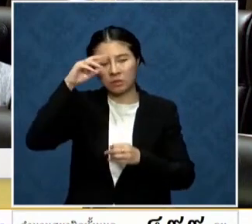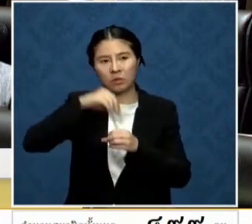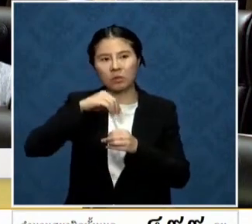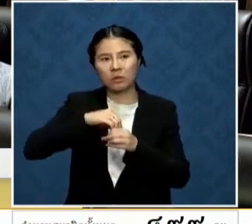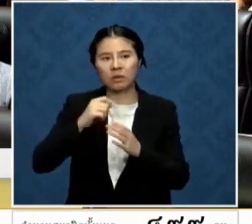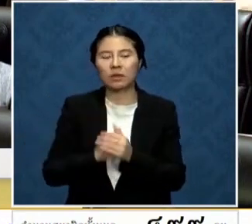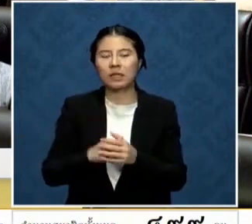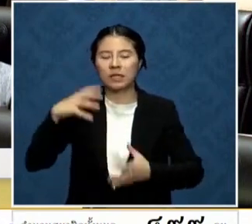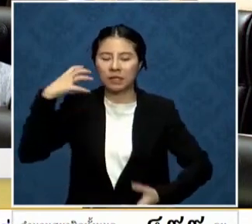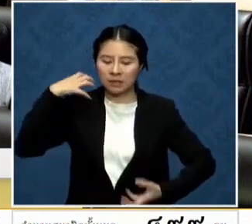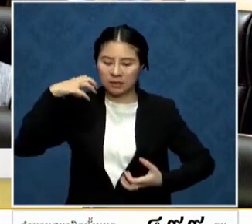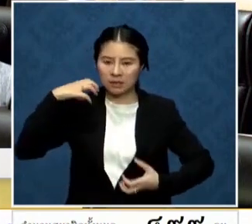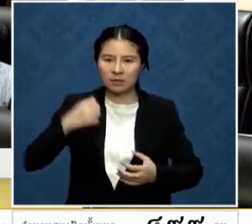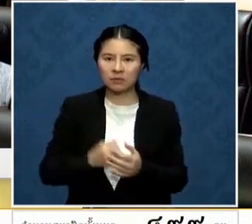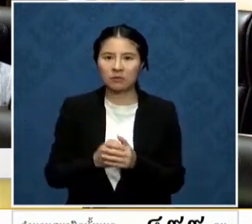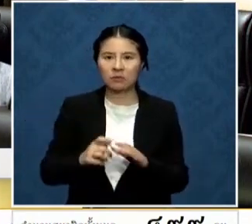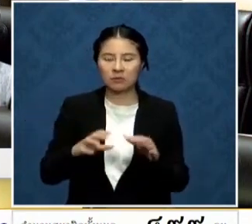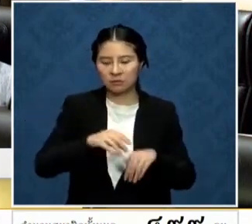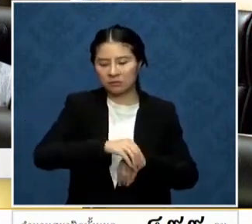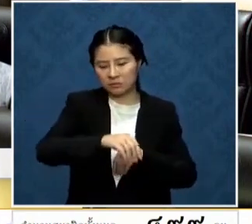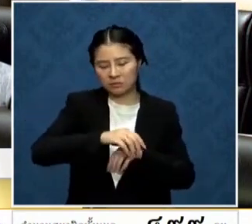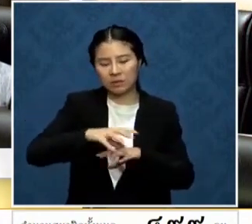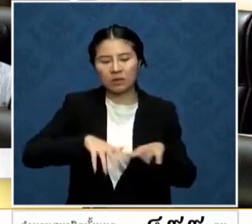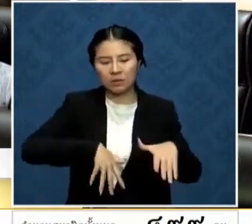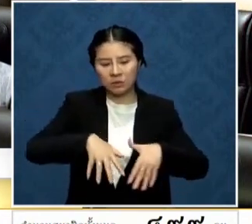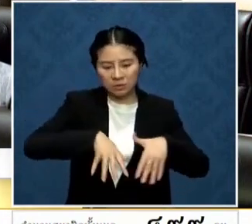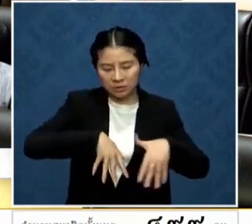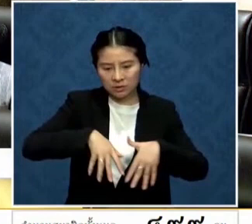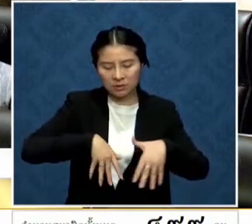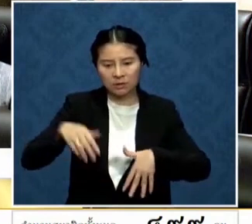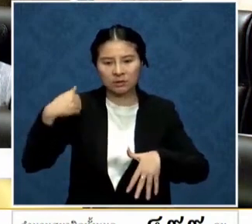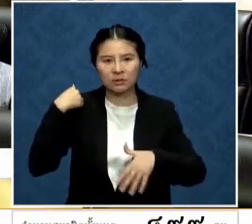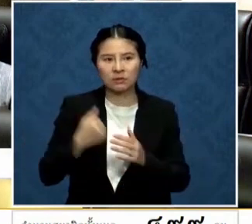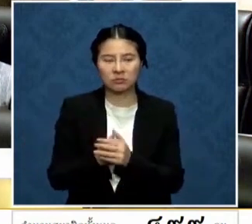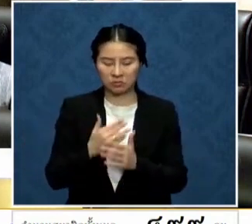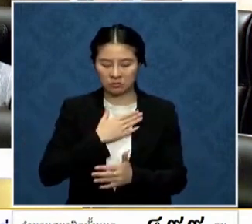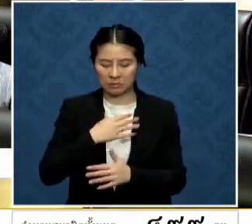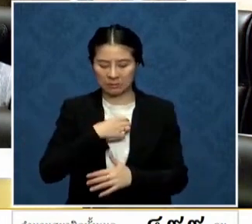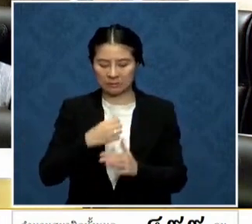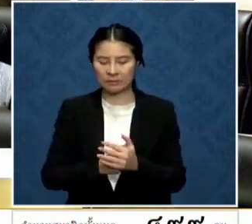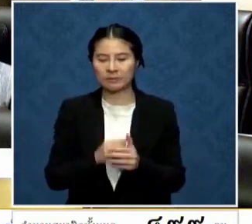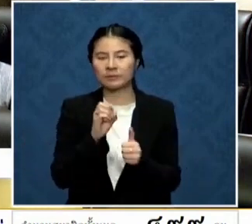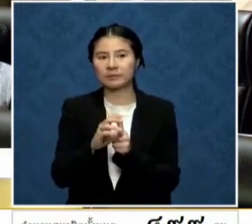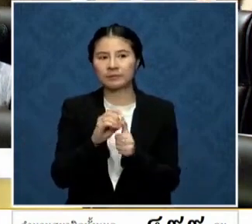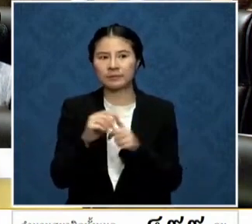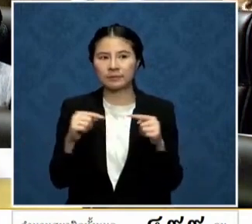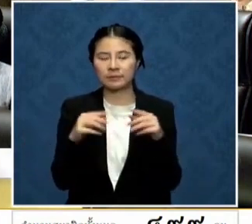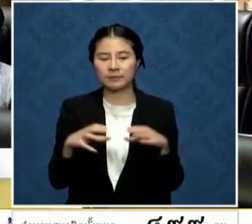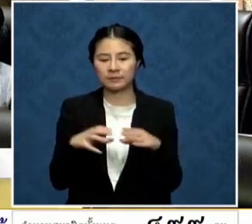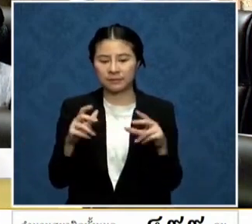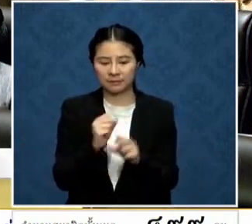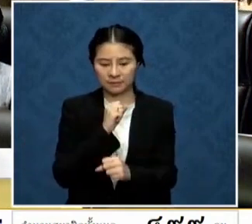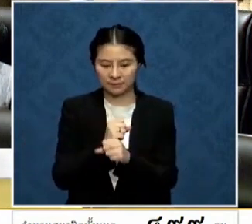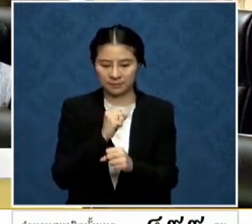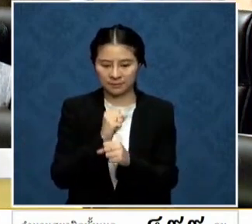อยู่ลิงก็ยังอยู่พื้นที่ก็ยังอยู่ชุมชนก็มีความสุขมากขึ้นเรื่องนี้ผมก็อยากจะเสนอไว้ให้มีหน่วยงานที่เกี่ยวข้อง